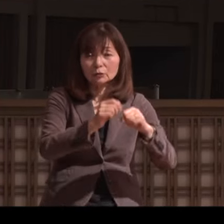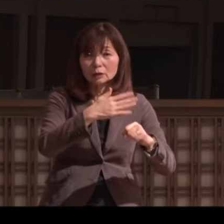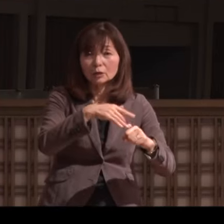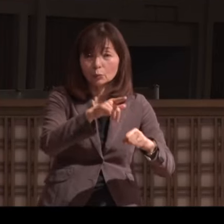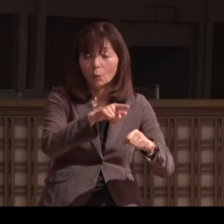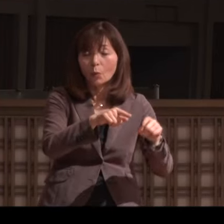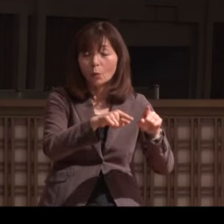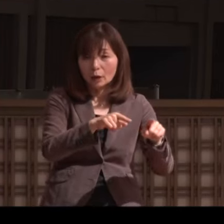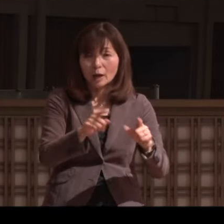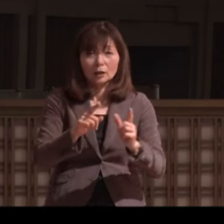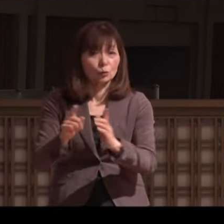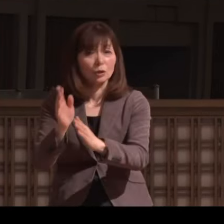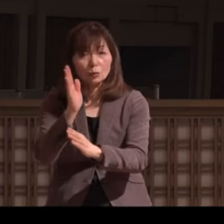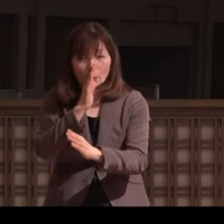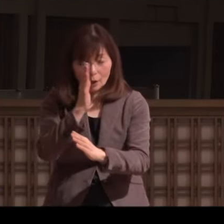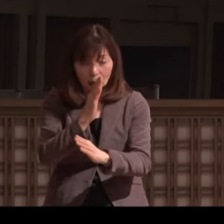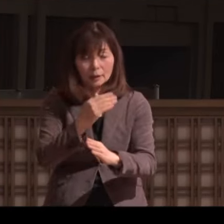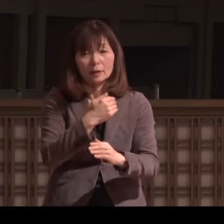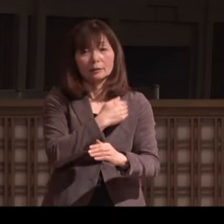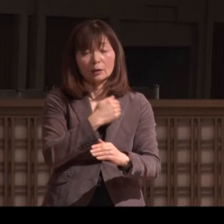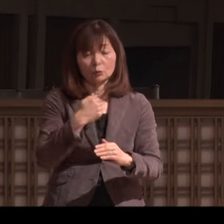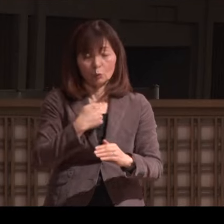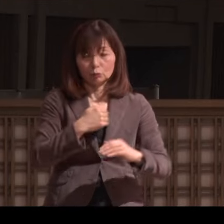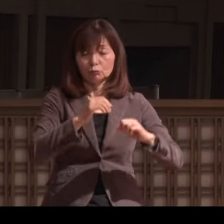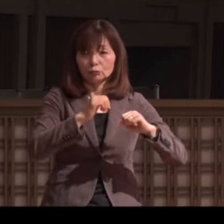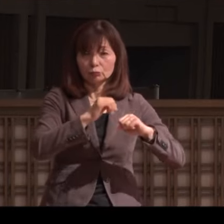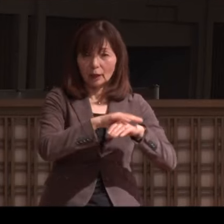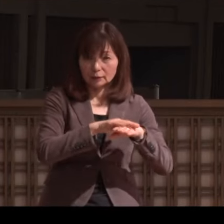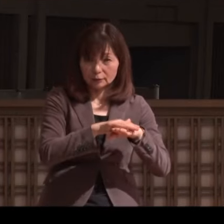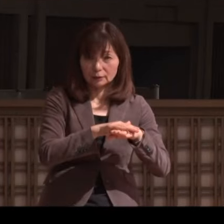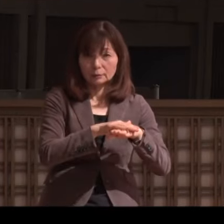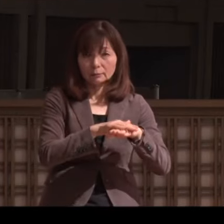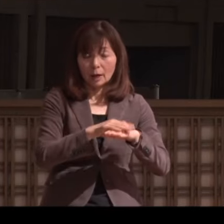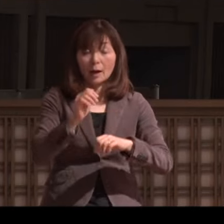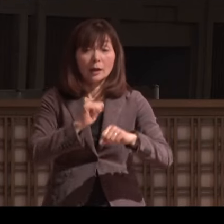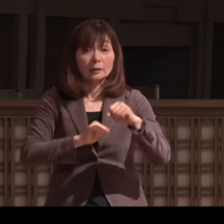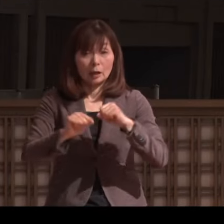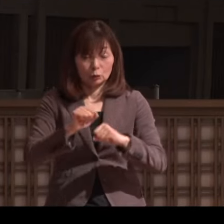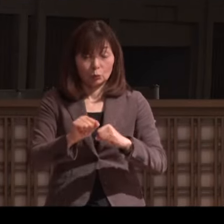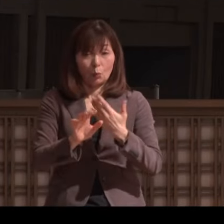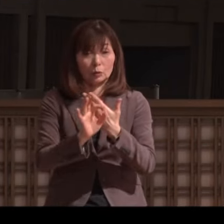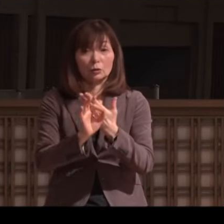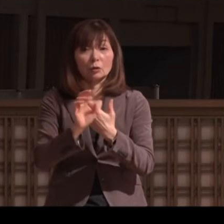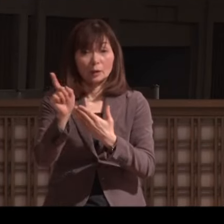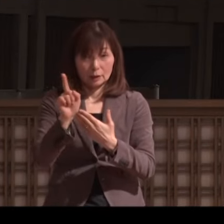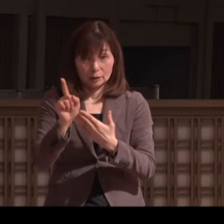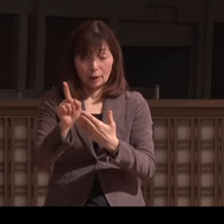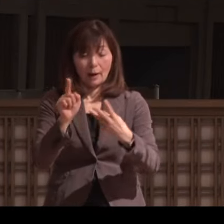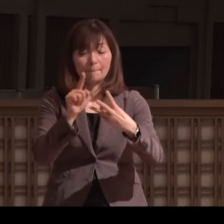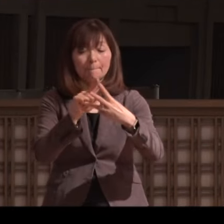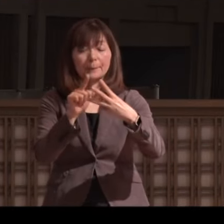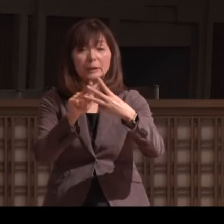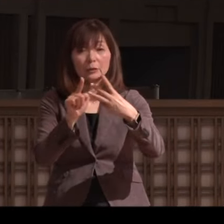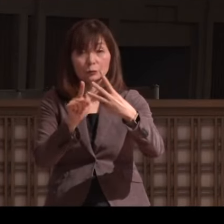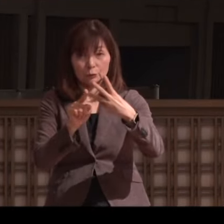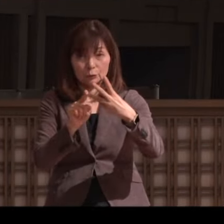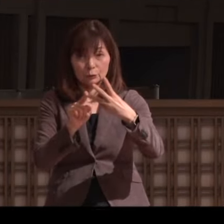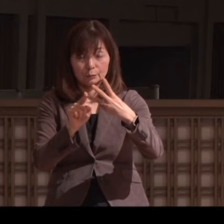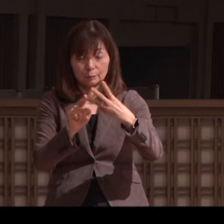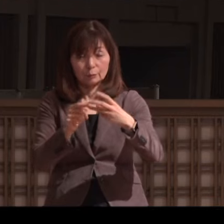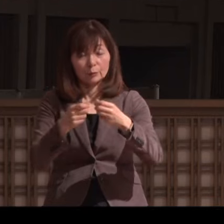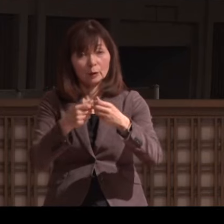が大事なんだとでこの活動はじゃあどういうものがあるの3つに分けましたねアレントはねこれがまよく